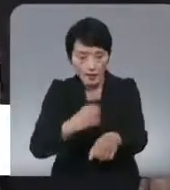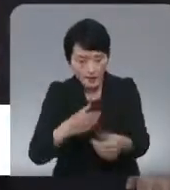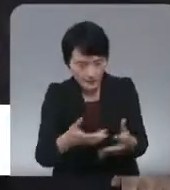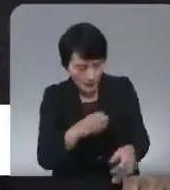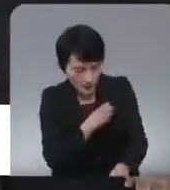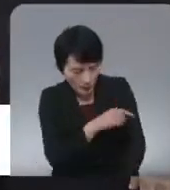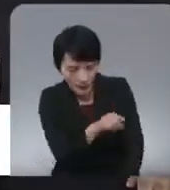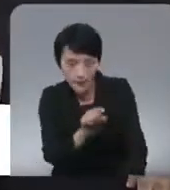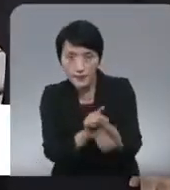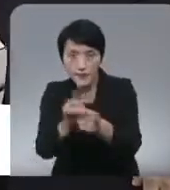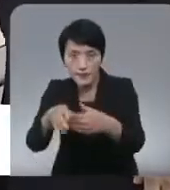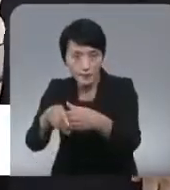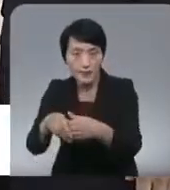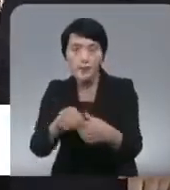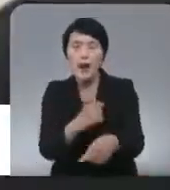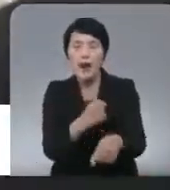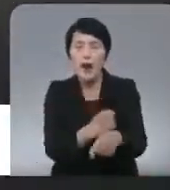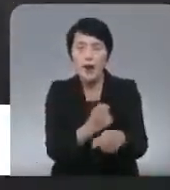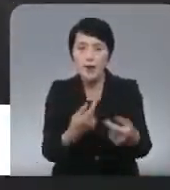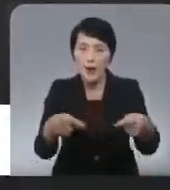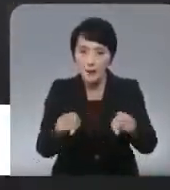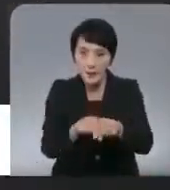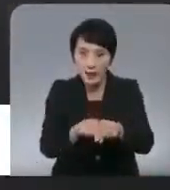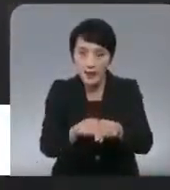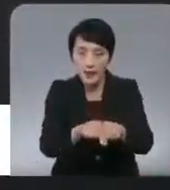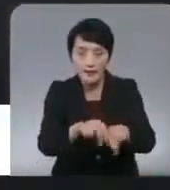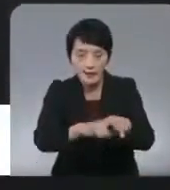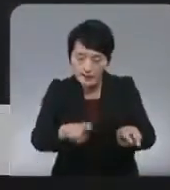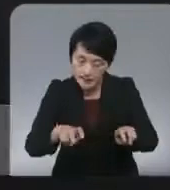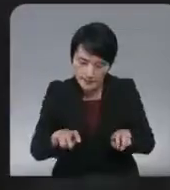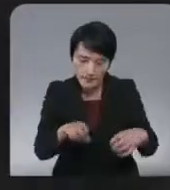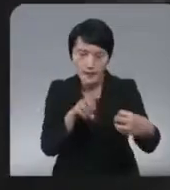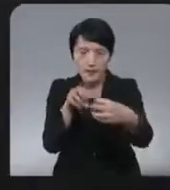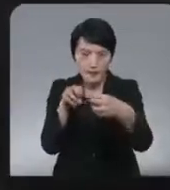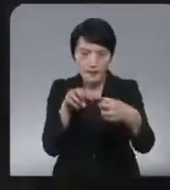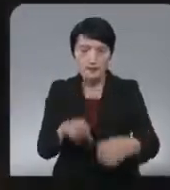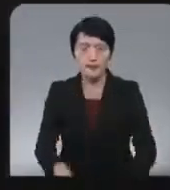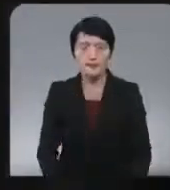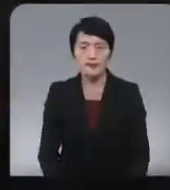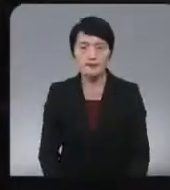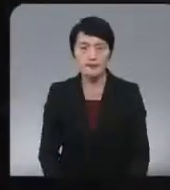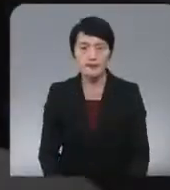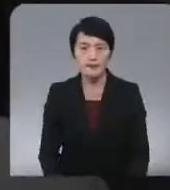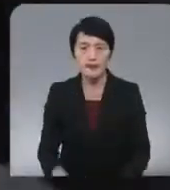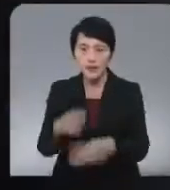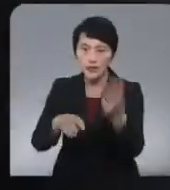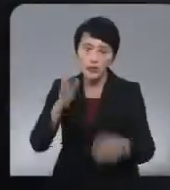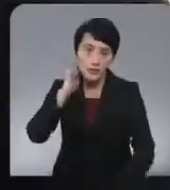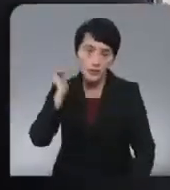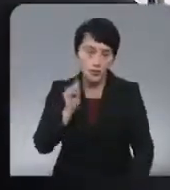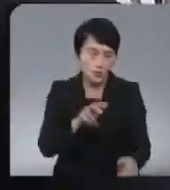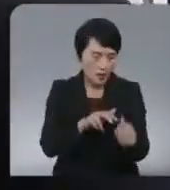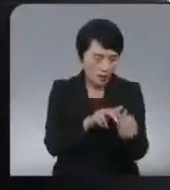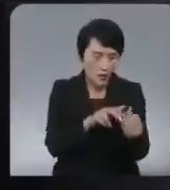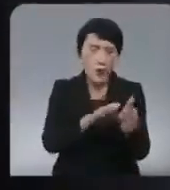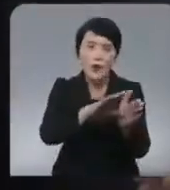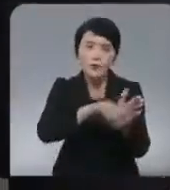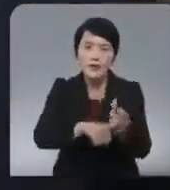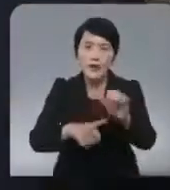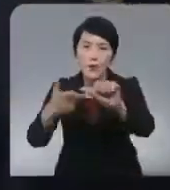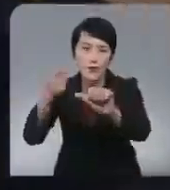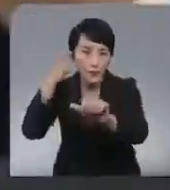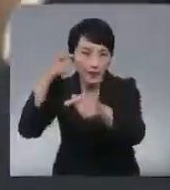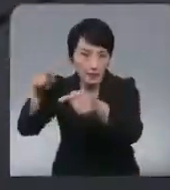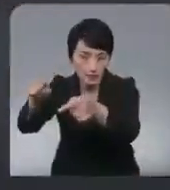に出席者が合唱団の歌に合わせて自由に歌えるようにしました一方を記念式には